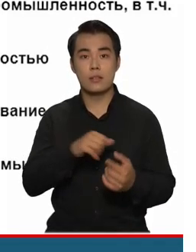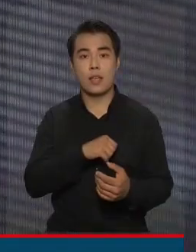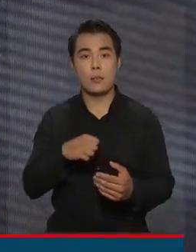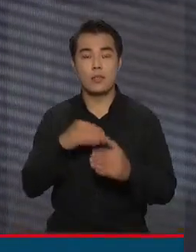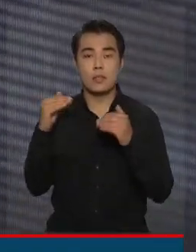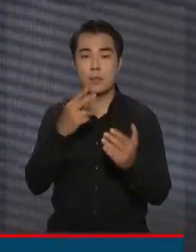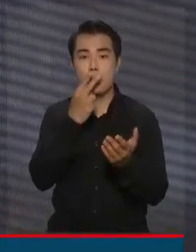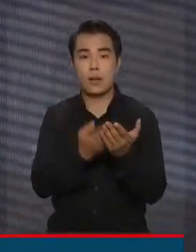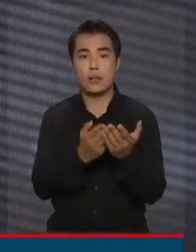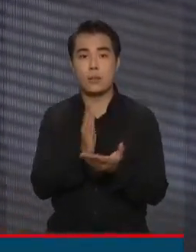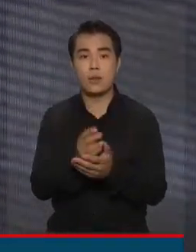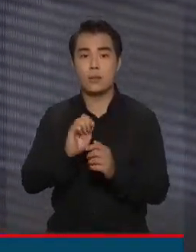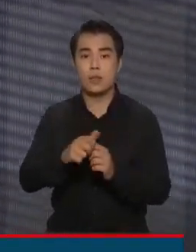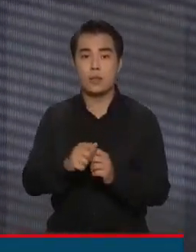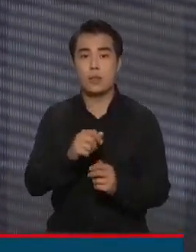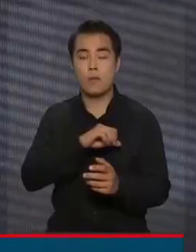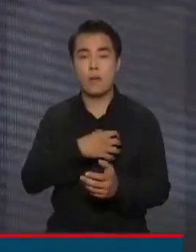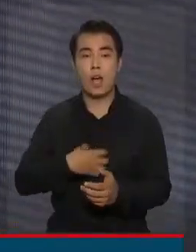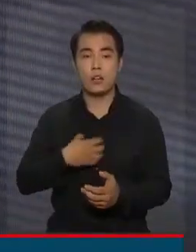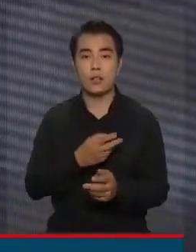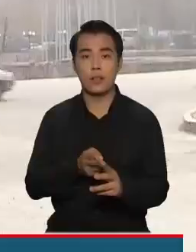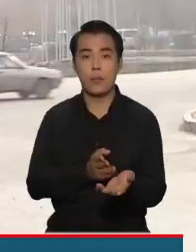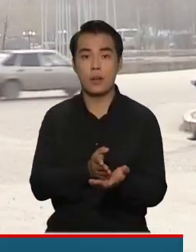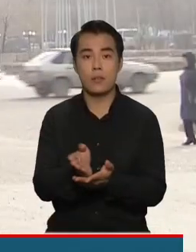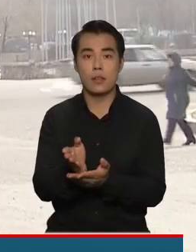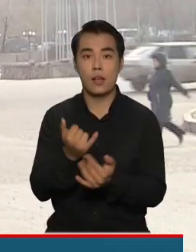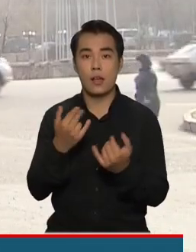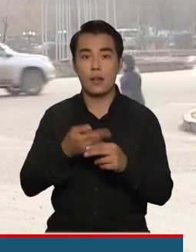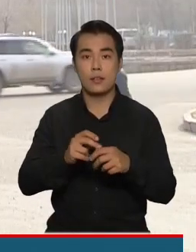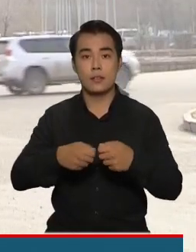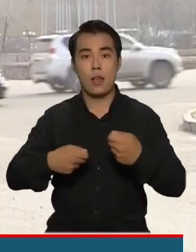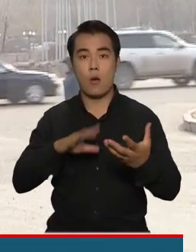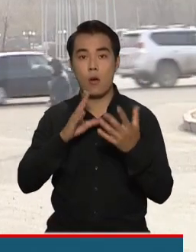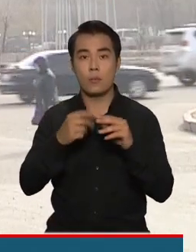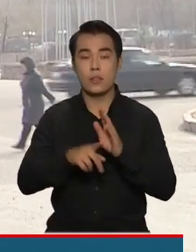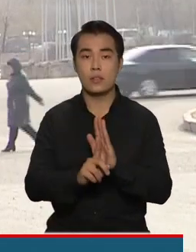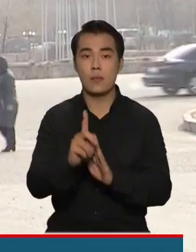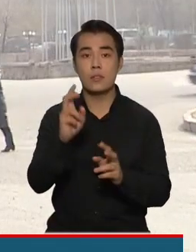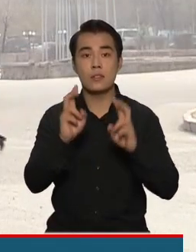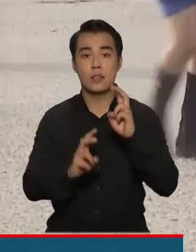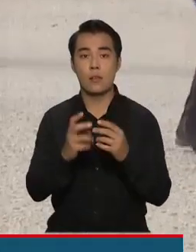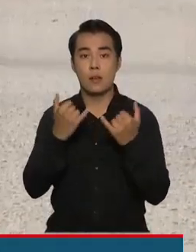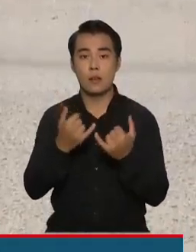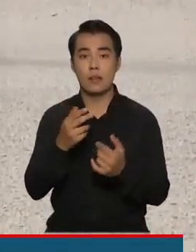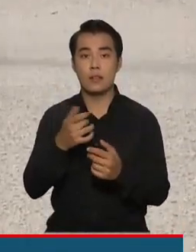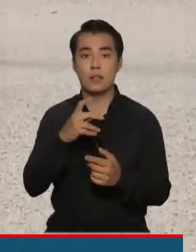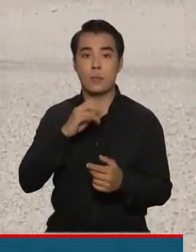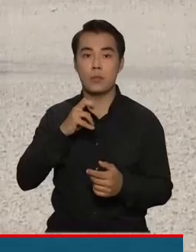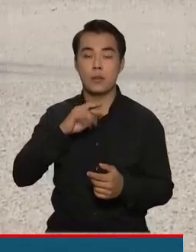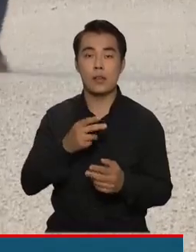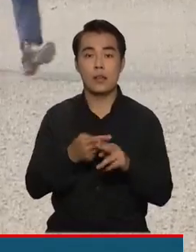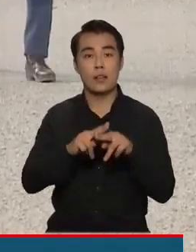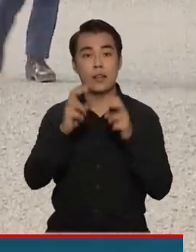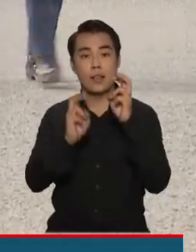низкие показатели по вложениям в основной капитал. В частности, здесь из-за затягивания сроков запуска завода гидрометаллургической